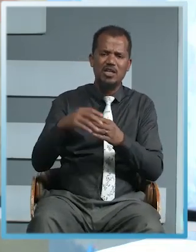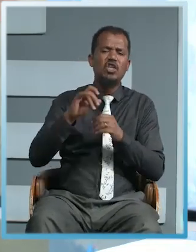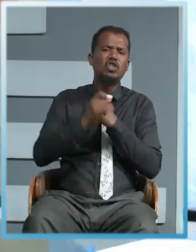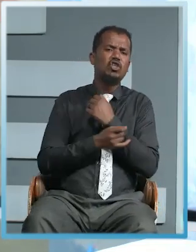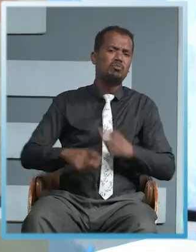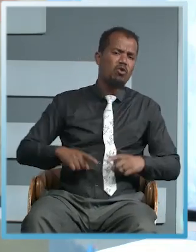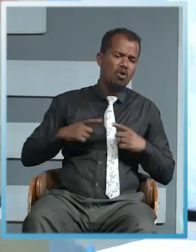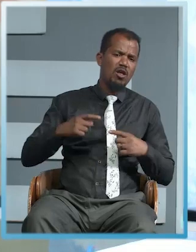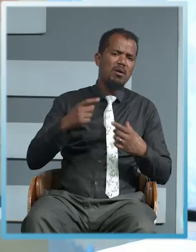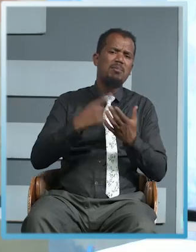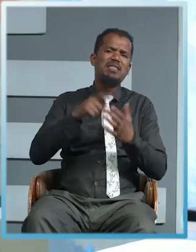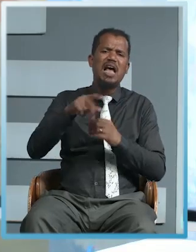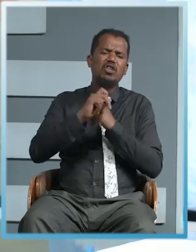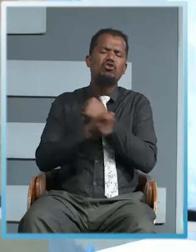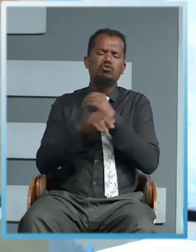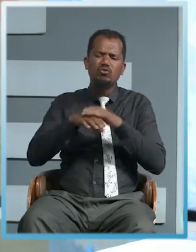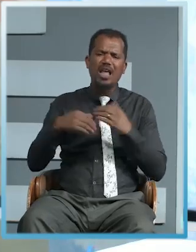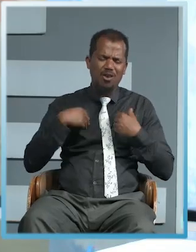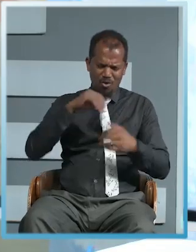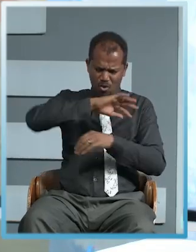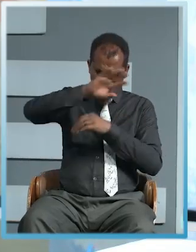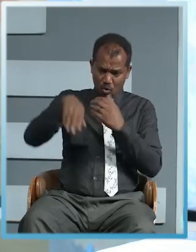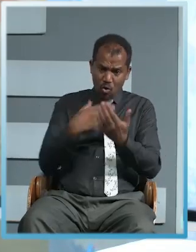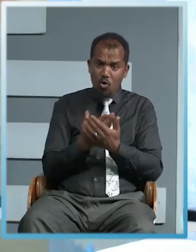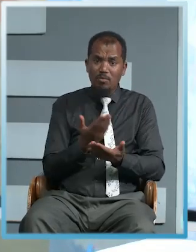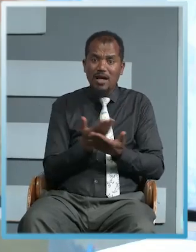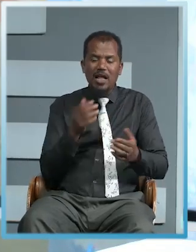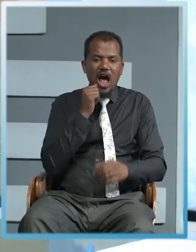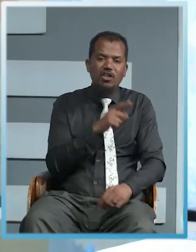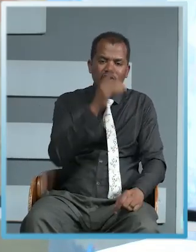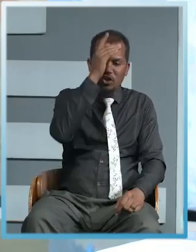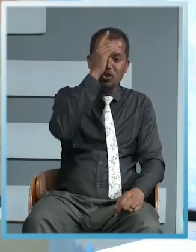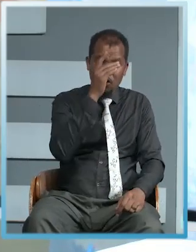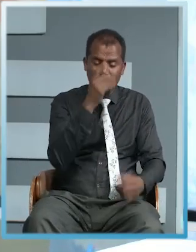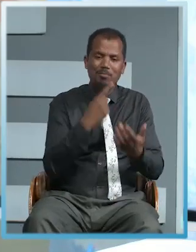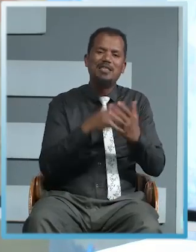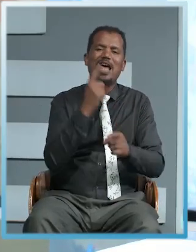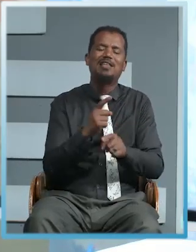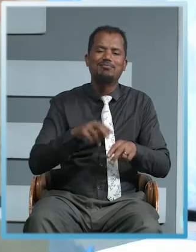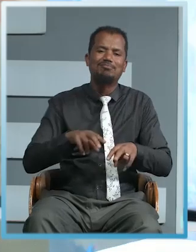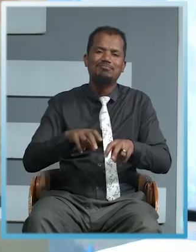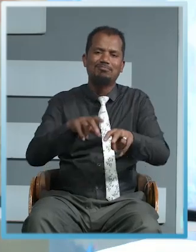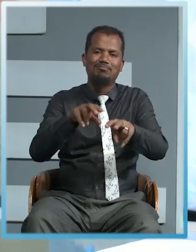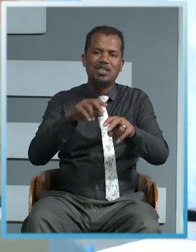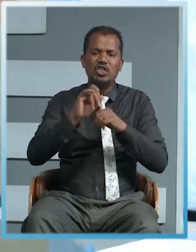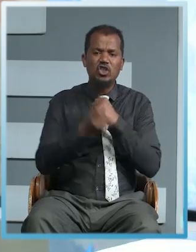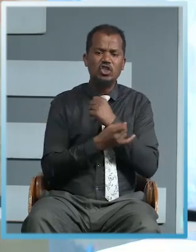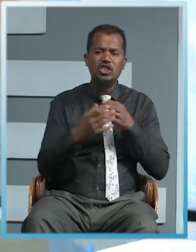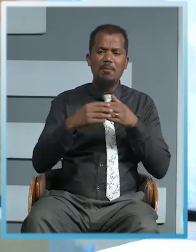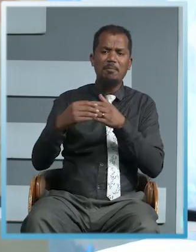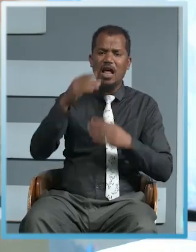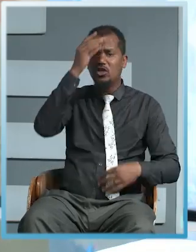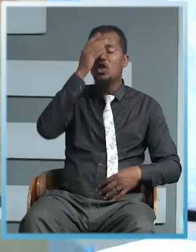درجت منور بزاد درجت تعلم كل النجار عن شيء كلوت نورش بزالك تاسك جوالش ما زاد درجت يوم مرات